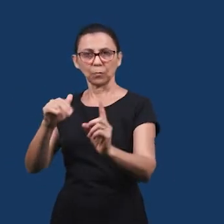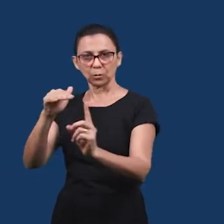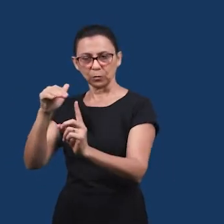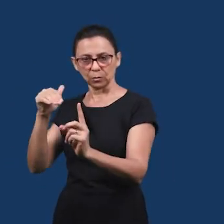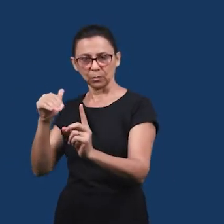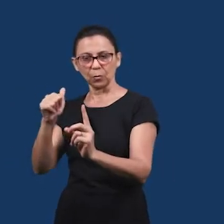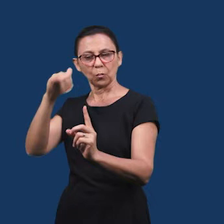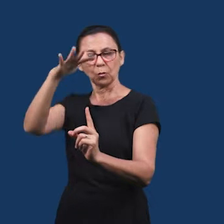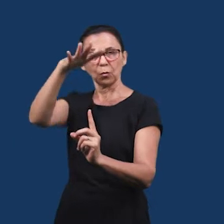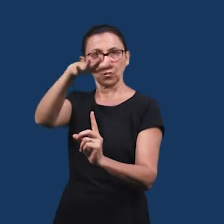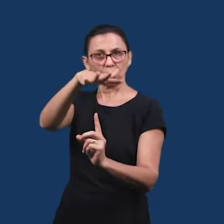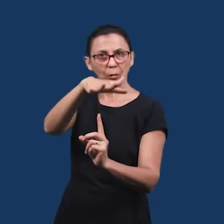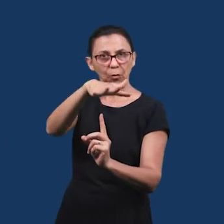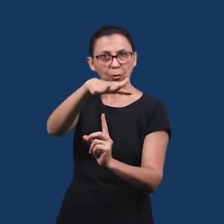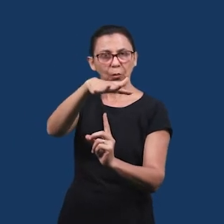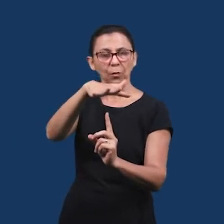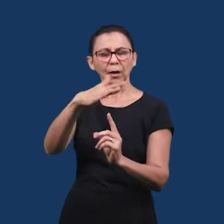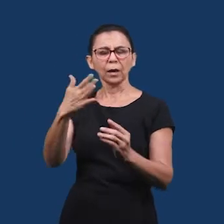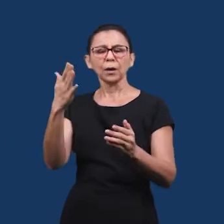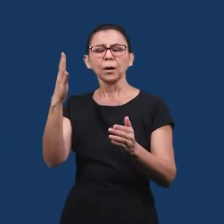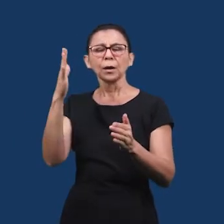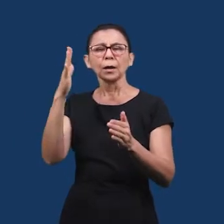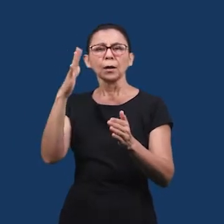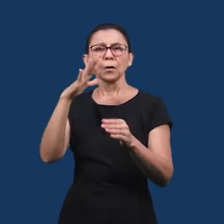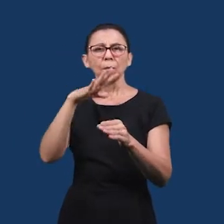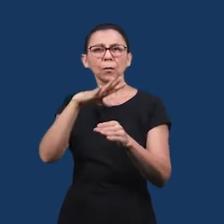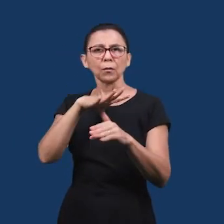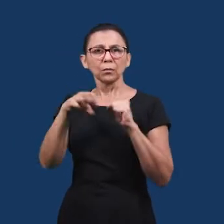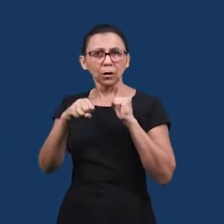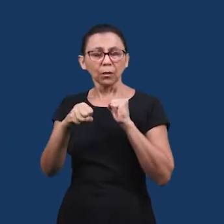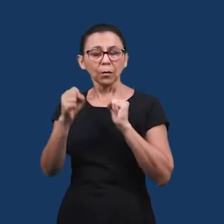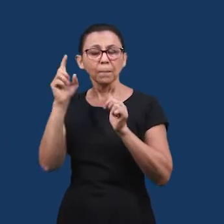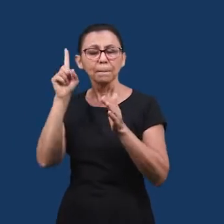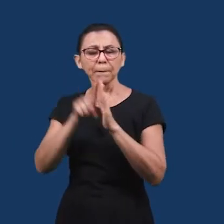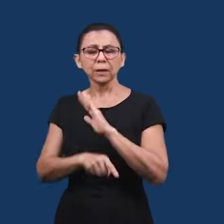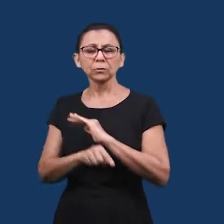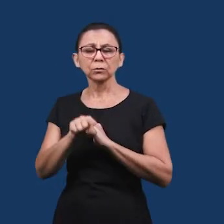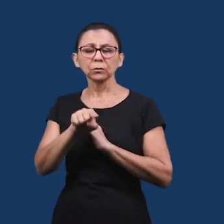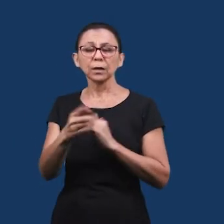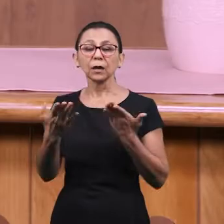И он говорит, что я уже видеть ясно стал.